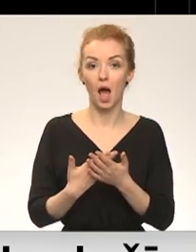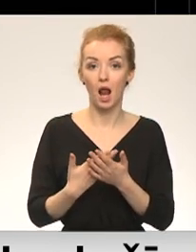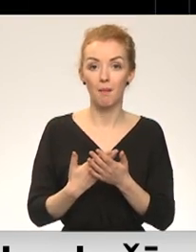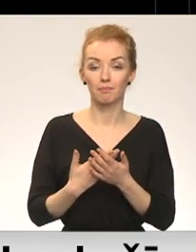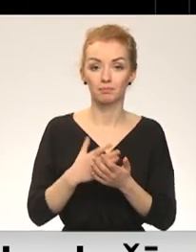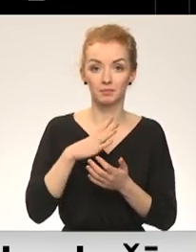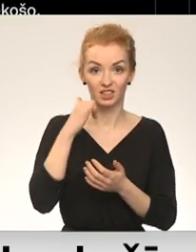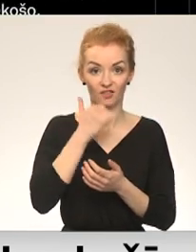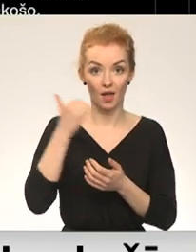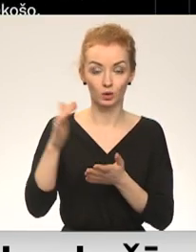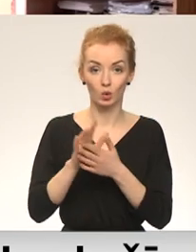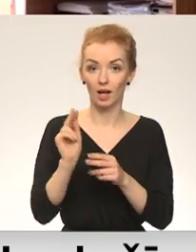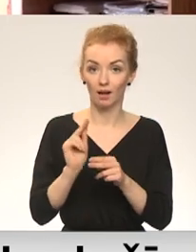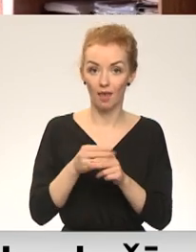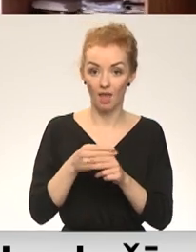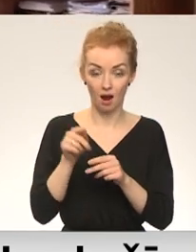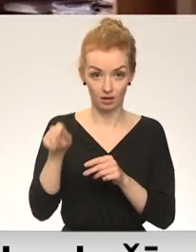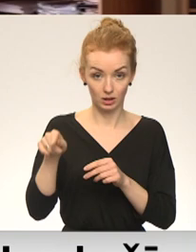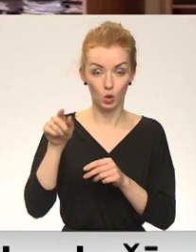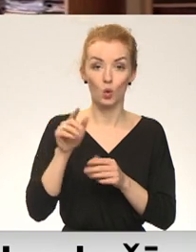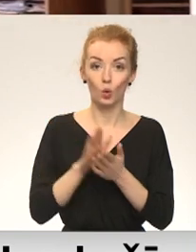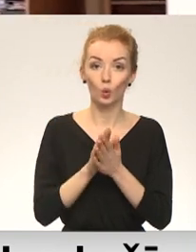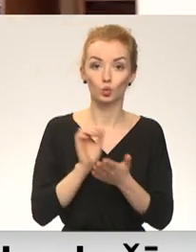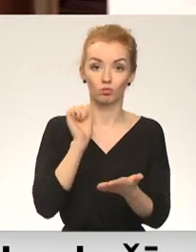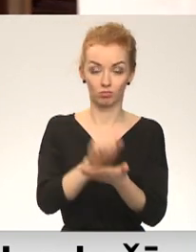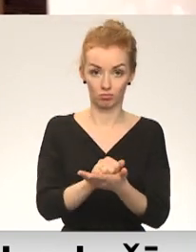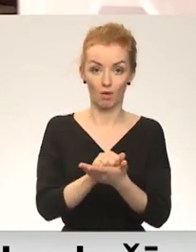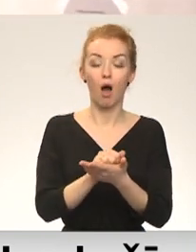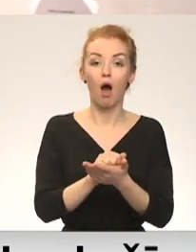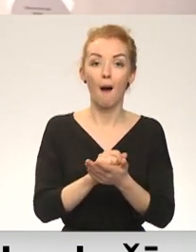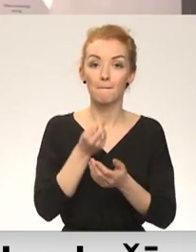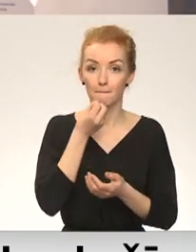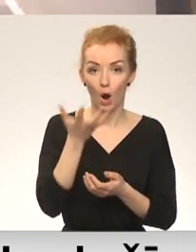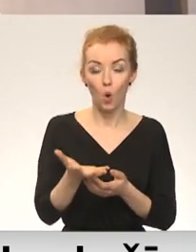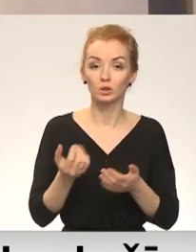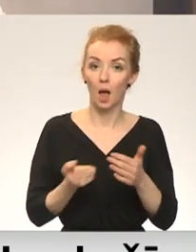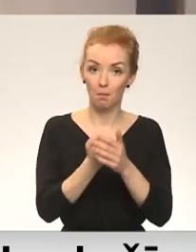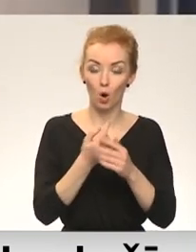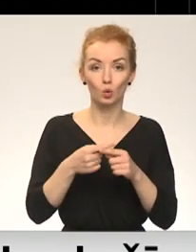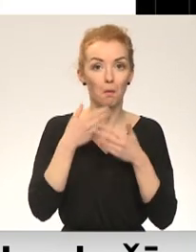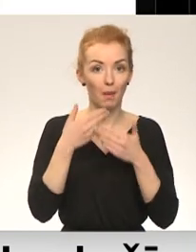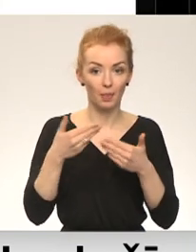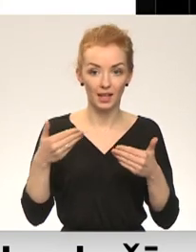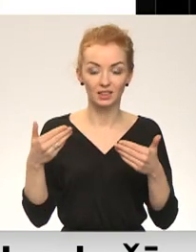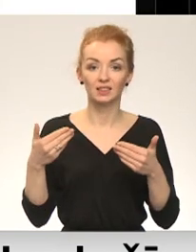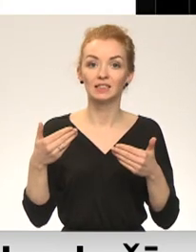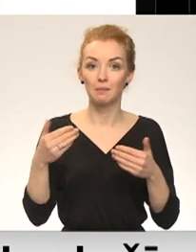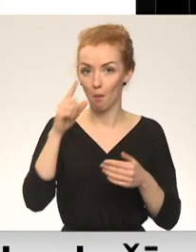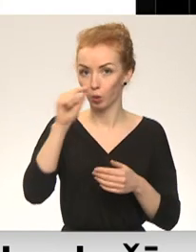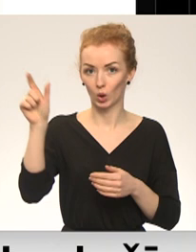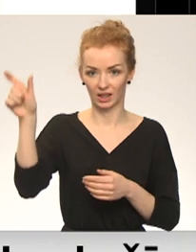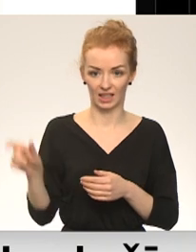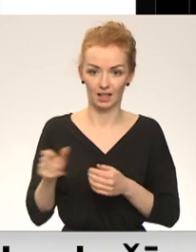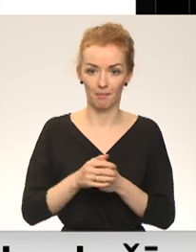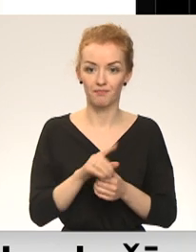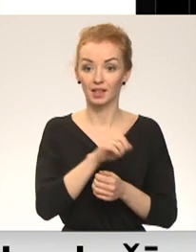zvans redakcijai ar lūgumu avīzē ievietot sludinājumu, kurā pausts atbalsts un pateicība Vladimiram Putinam.